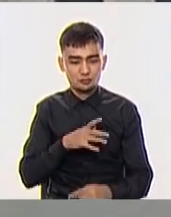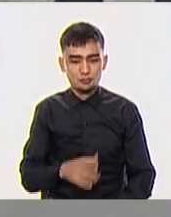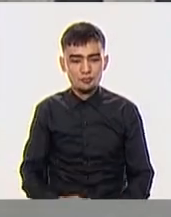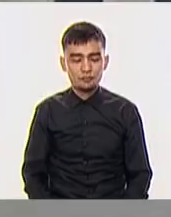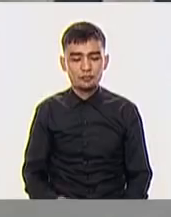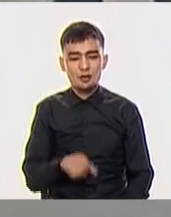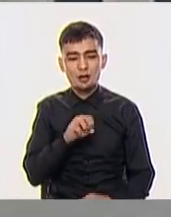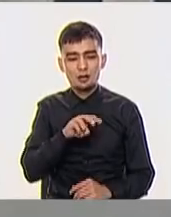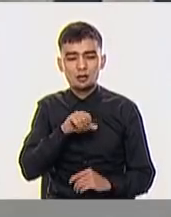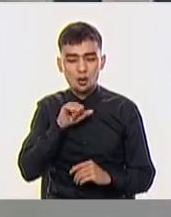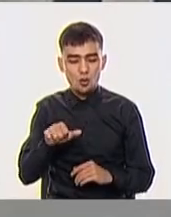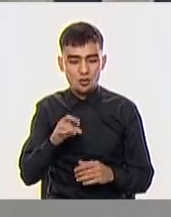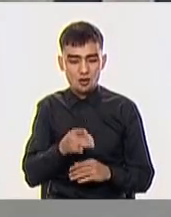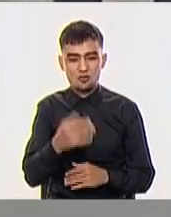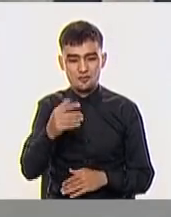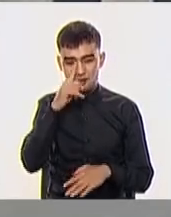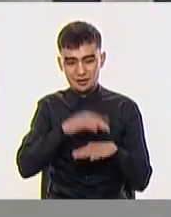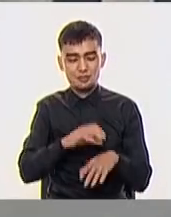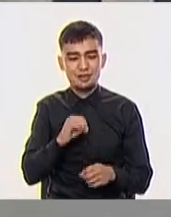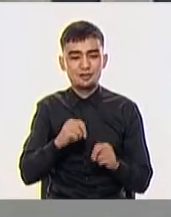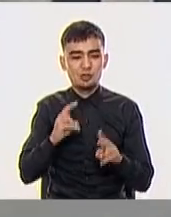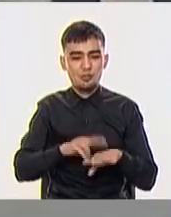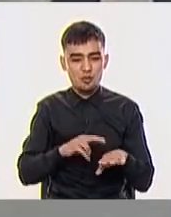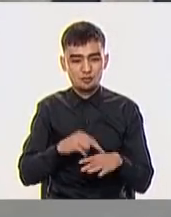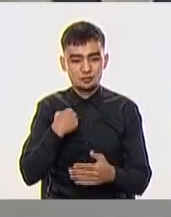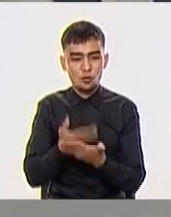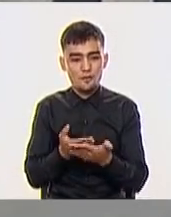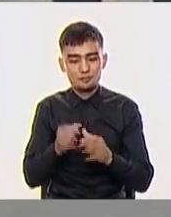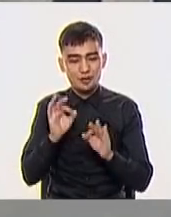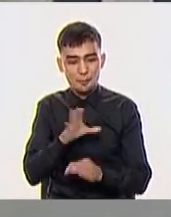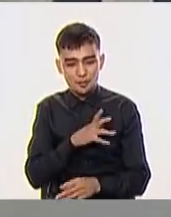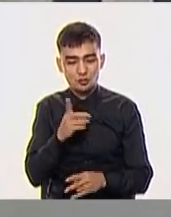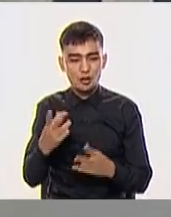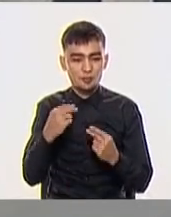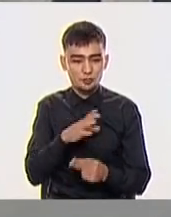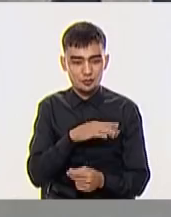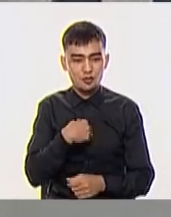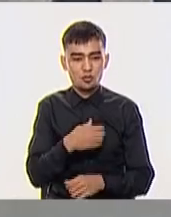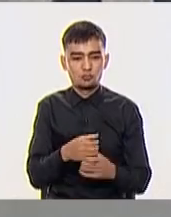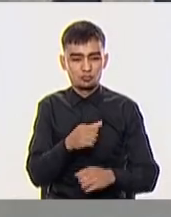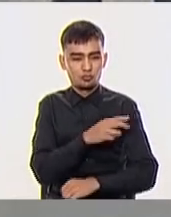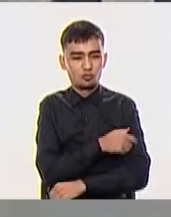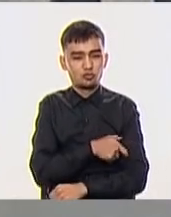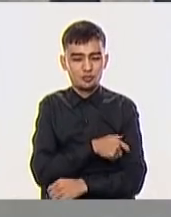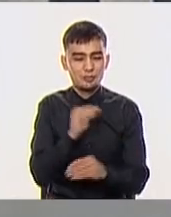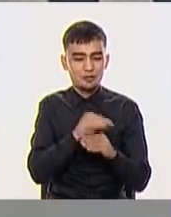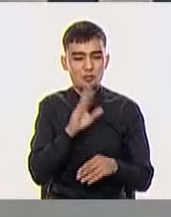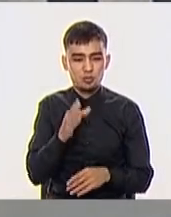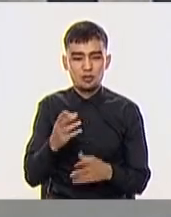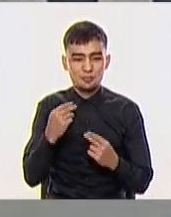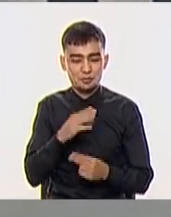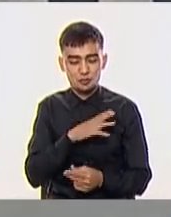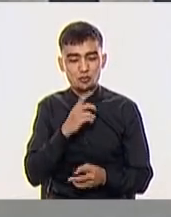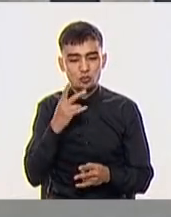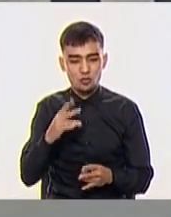Алатау ауданының әкімдігіне және арнайы полиция қызметкерлеріне ескерткенбіз, олар уәде беріп осы көшеге кезекшілік қоямыз деген. Ал кезекшілік